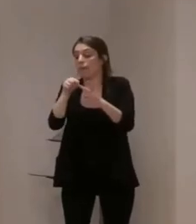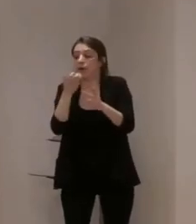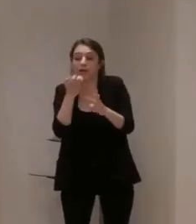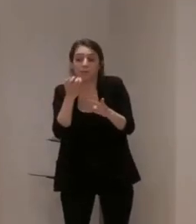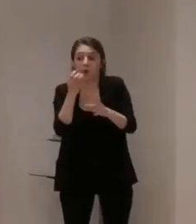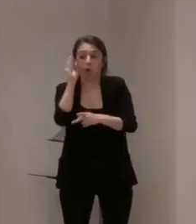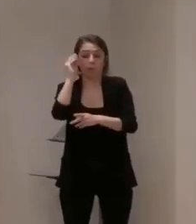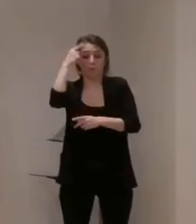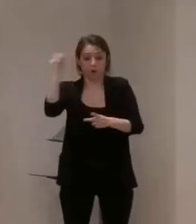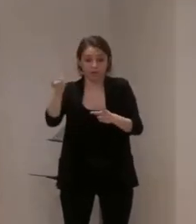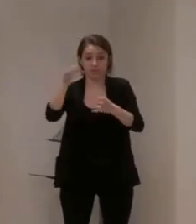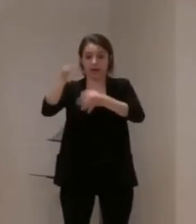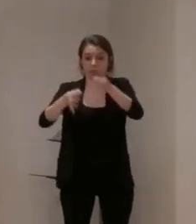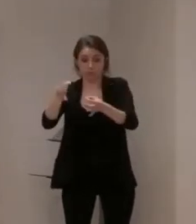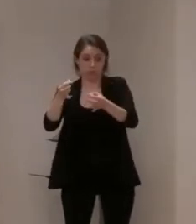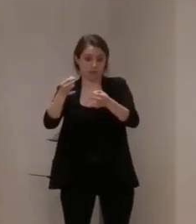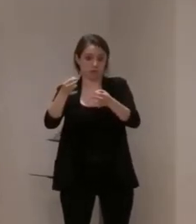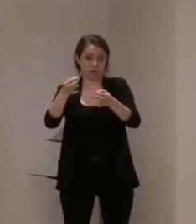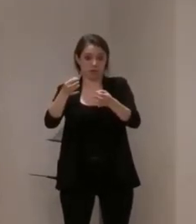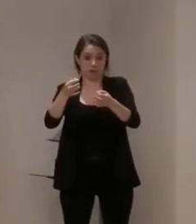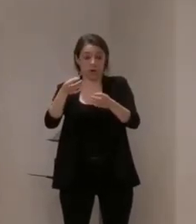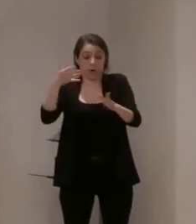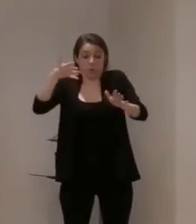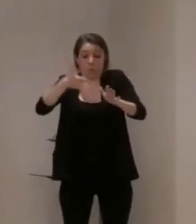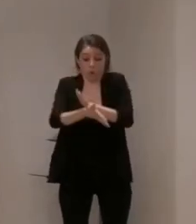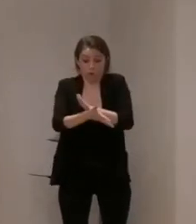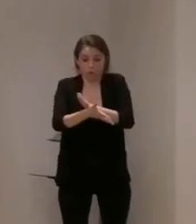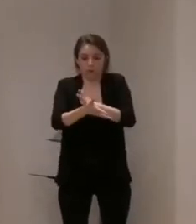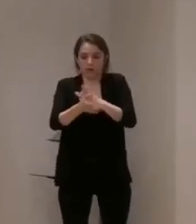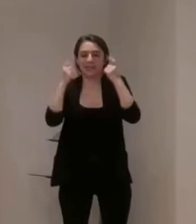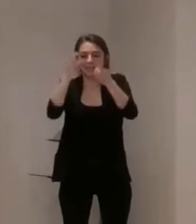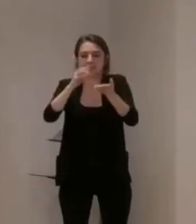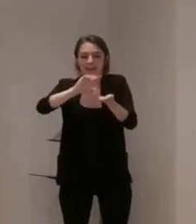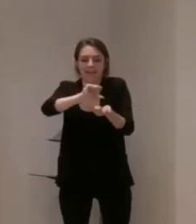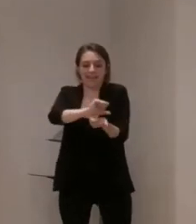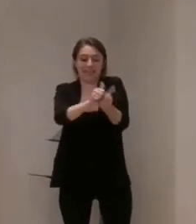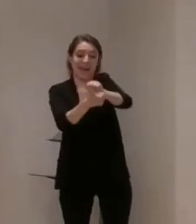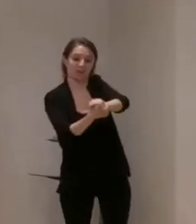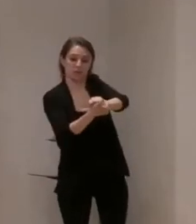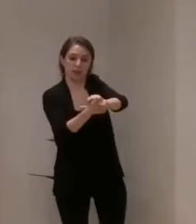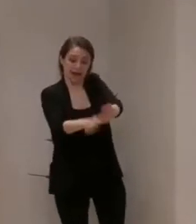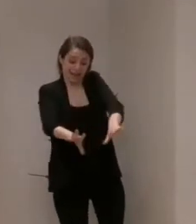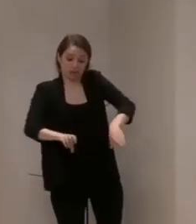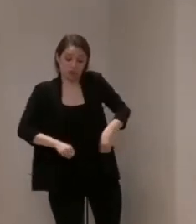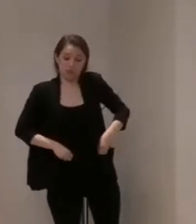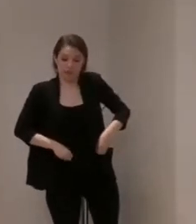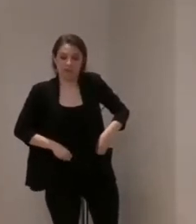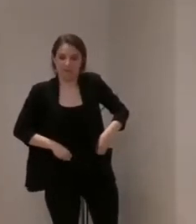de policia, de justícia, perquè es faci un tomb i es transformin i assumeixin